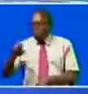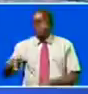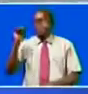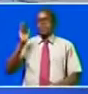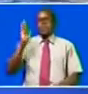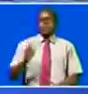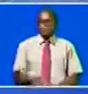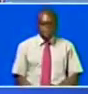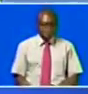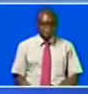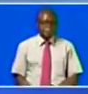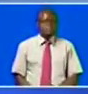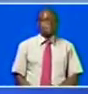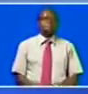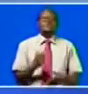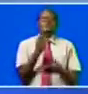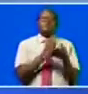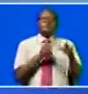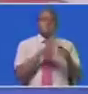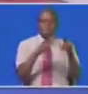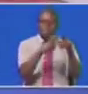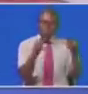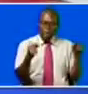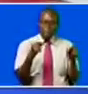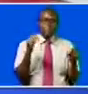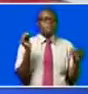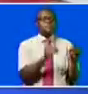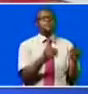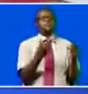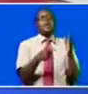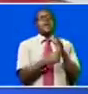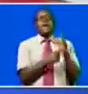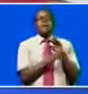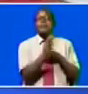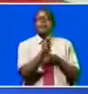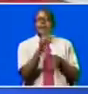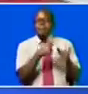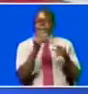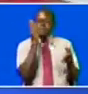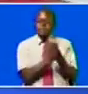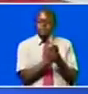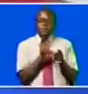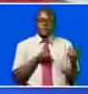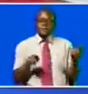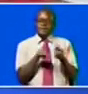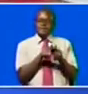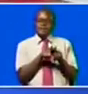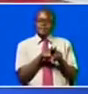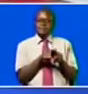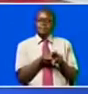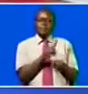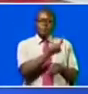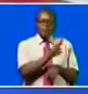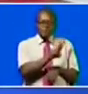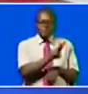nitapokea. Pengine ameandika hapo jina kama la Maria. Lakini amejifanya ni Maria dadake, Maria 2, Maria 1,